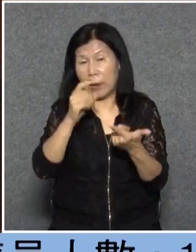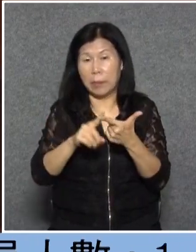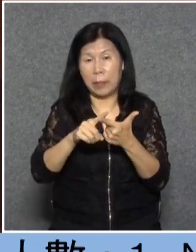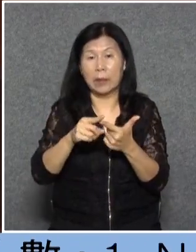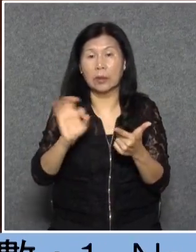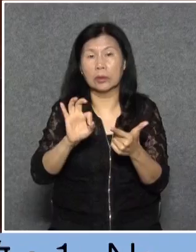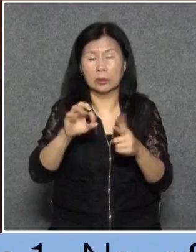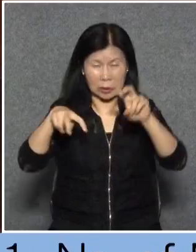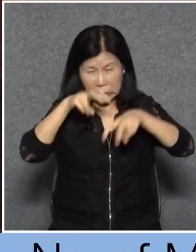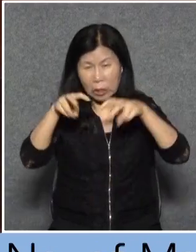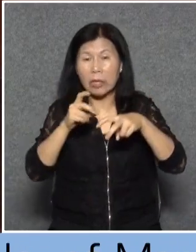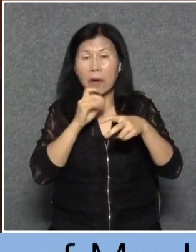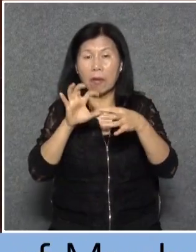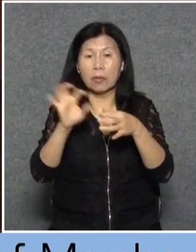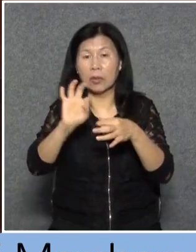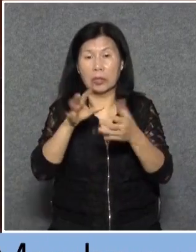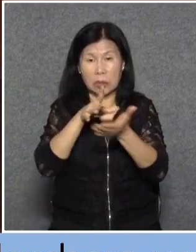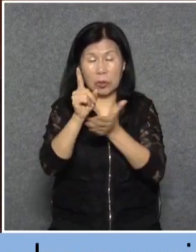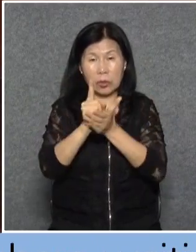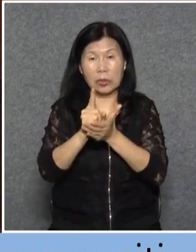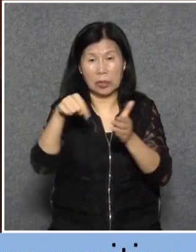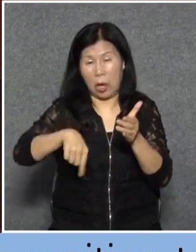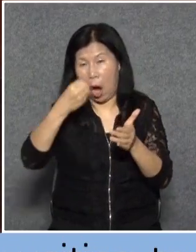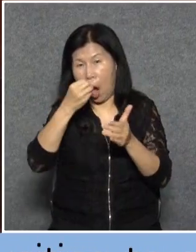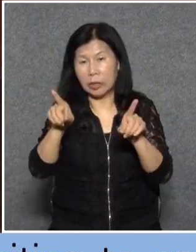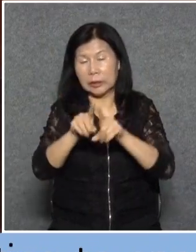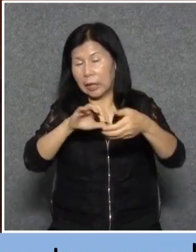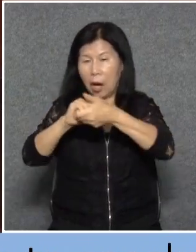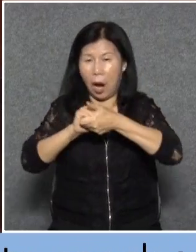有審查專利的本地配套。